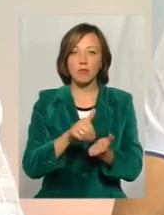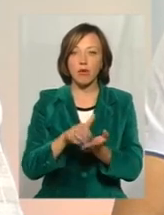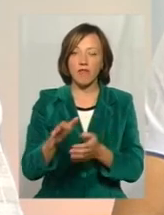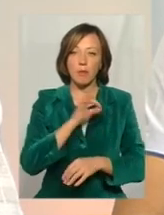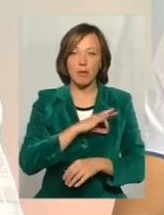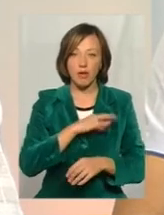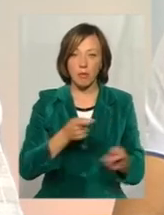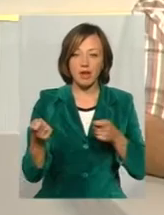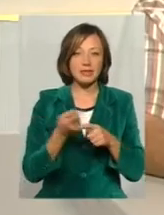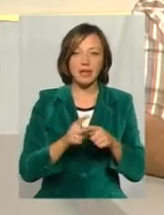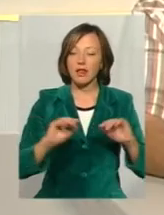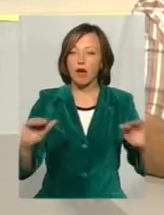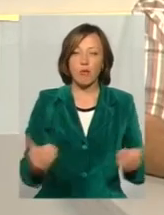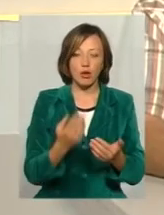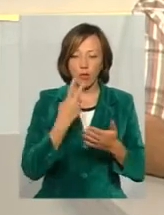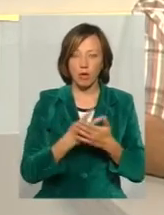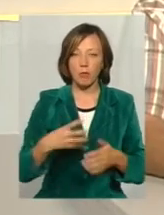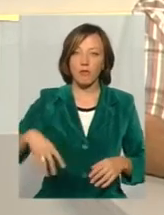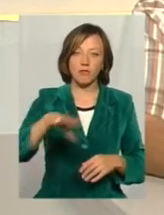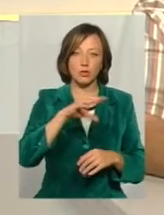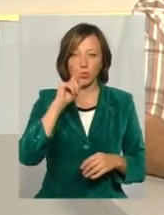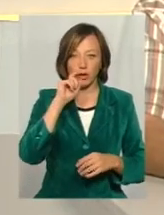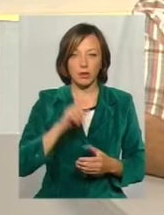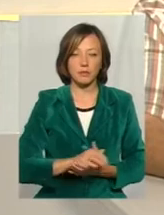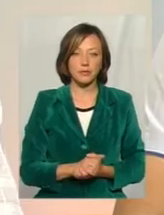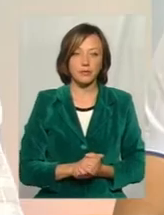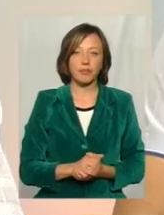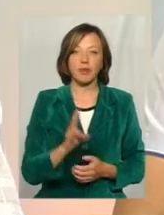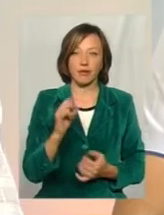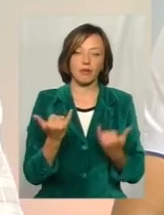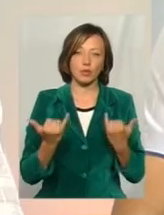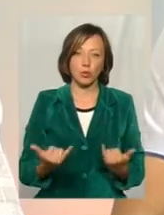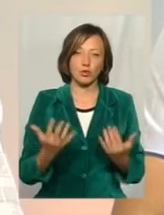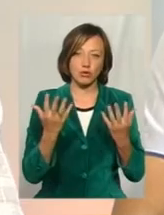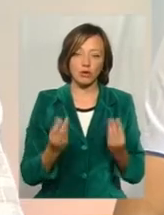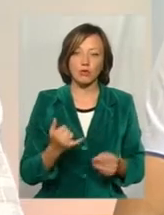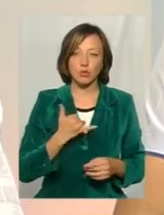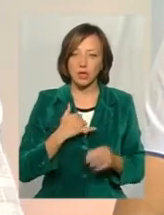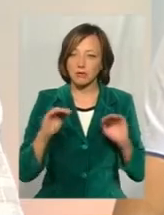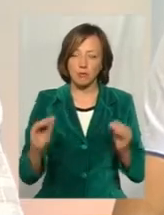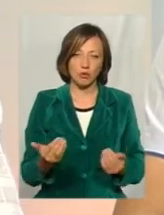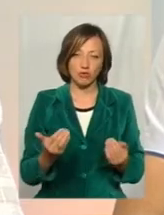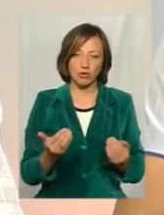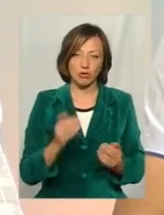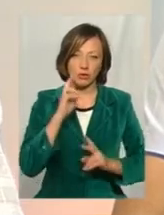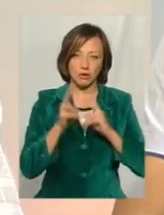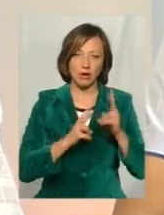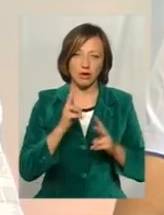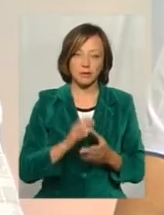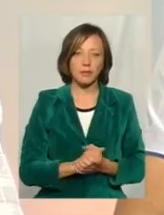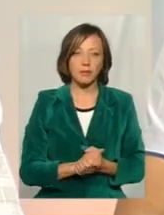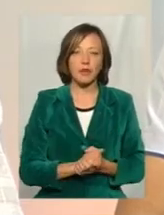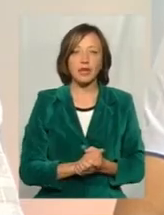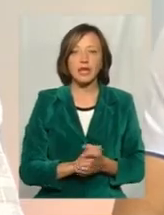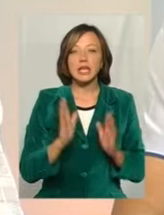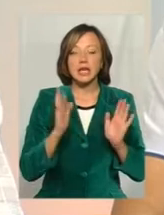перевезенні. Це є найменший показник по всій Україні на сьогоднішній день. Тобто в нас менше всього відмов. Це також я хотів би відзначити. І з